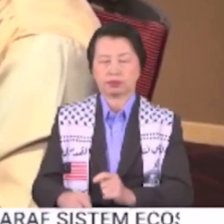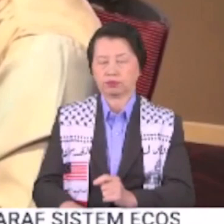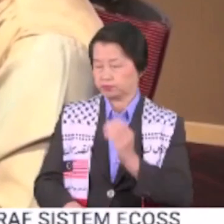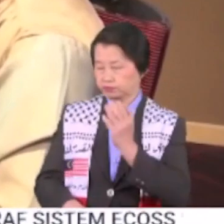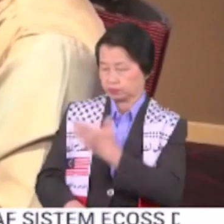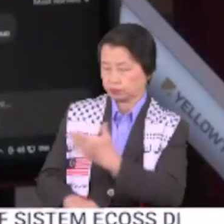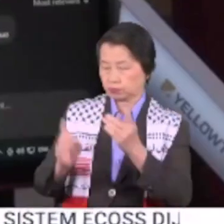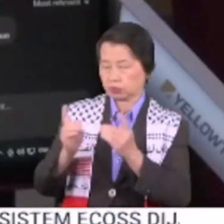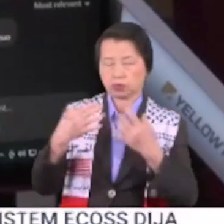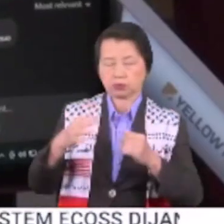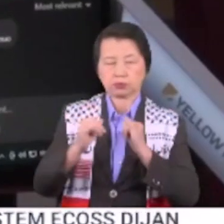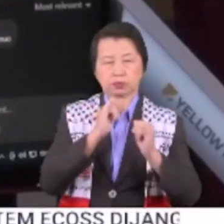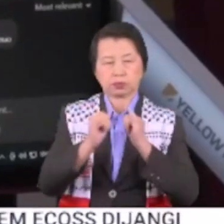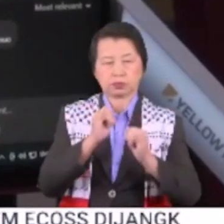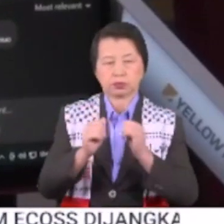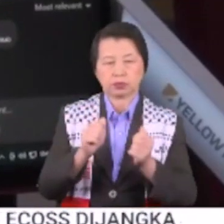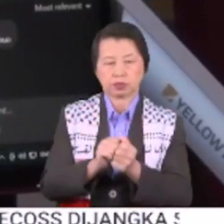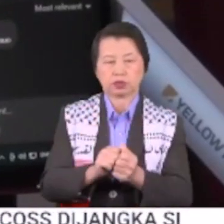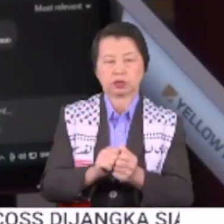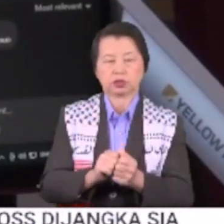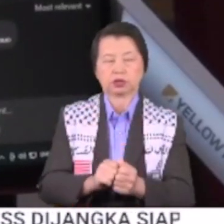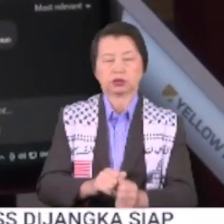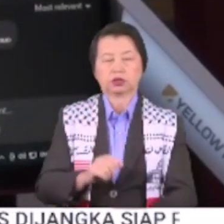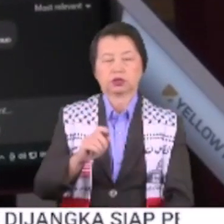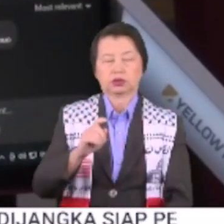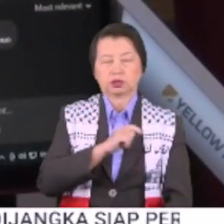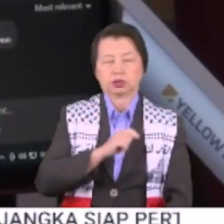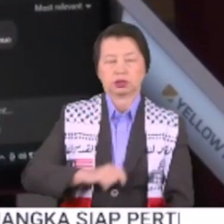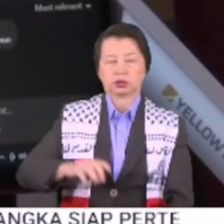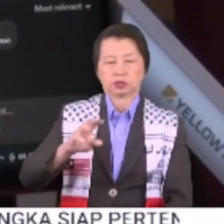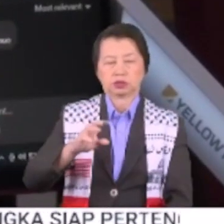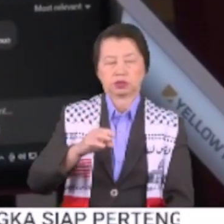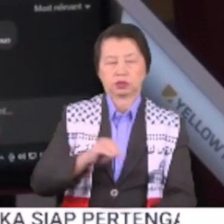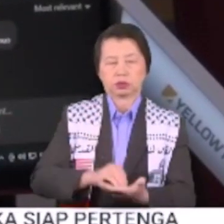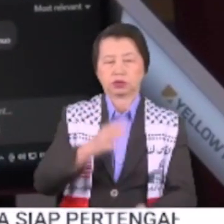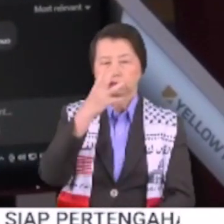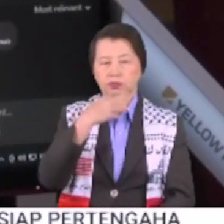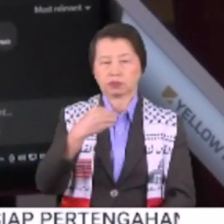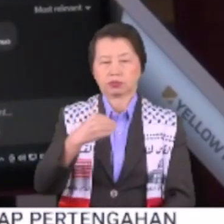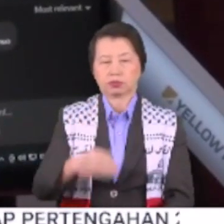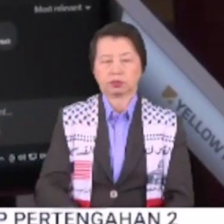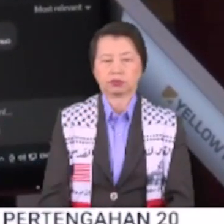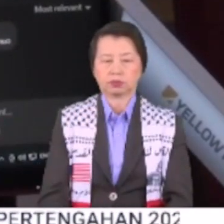ditemui selepas wawancara slot Kemilau negeri di Kompleks penyiaran tuanku Mohamad Seremban